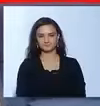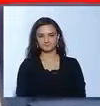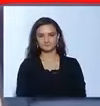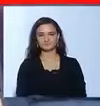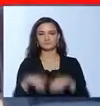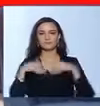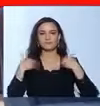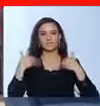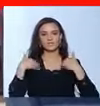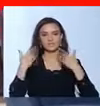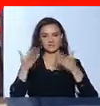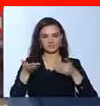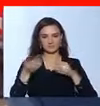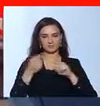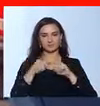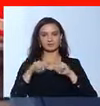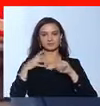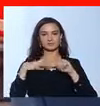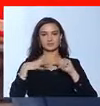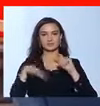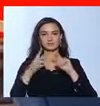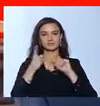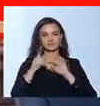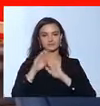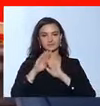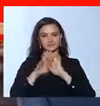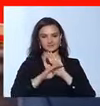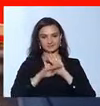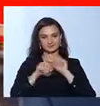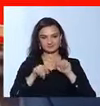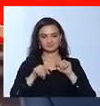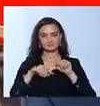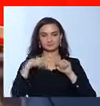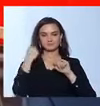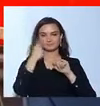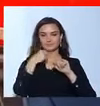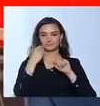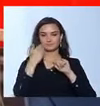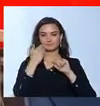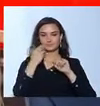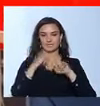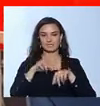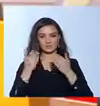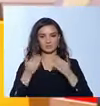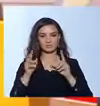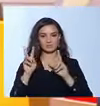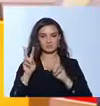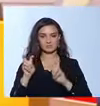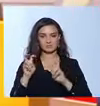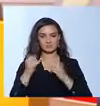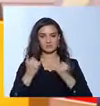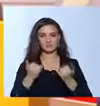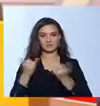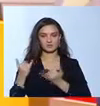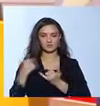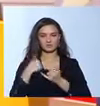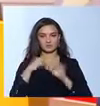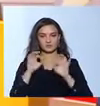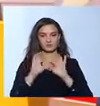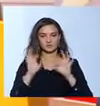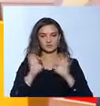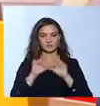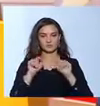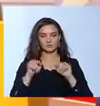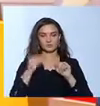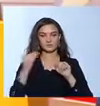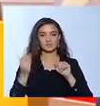გილამშვიდობისა. ეს საქართველოს პირველი არქია, თქვენ უყურებთ გადაცემას პირადი ექიმი მარი მალაზონია სრულ თარგმანი. დღევანდელი ჩვენი საუბარი